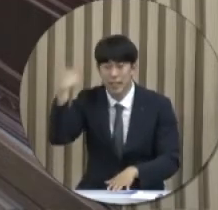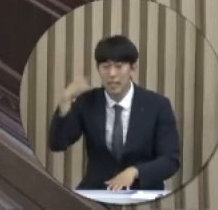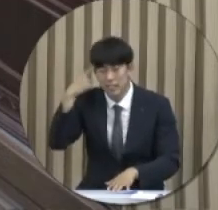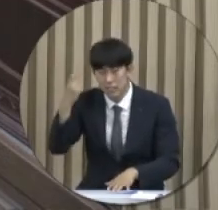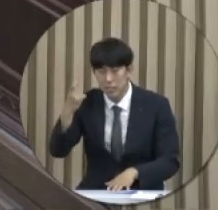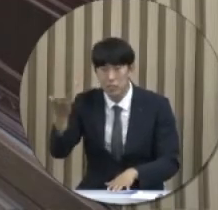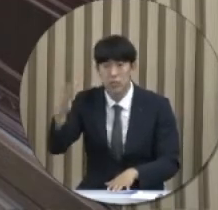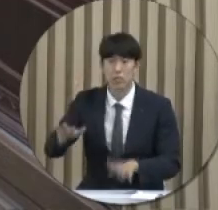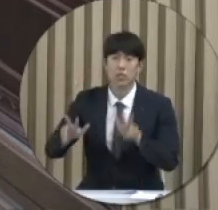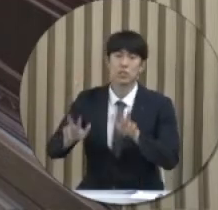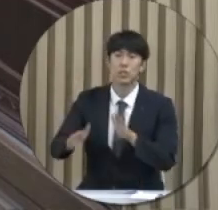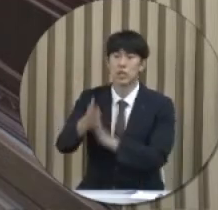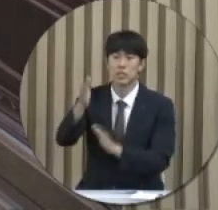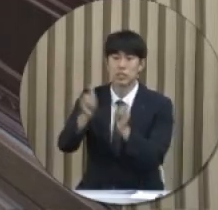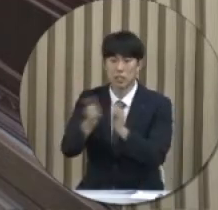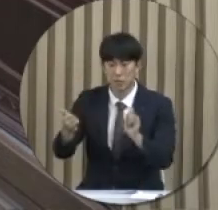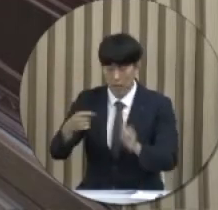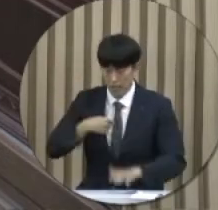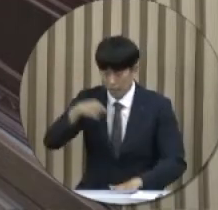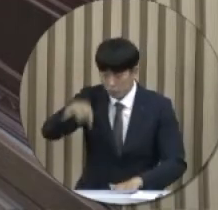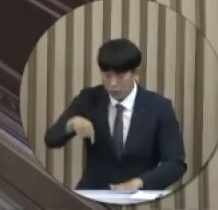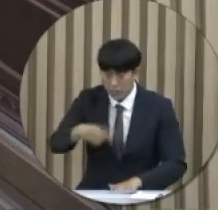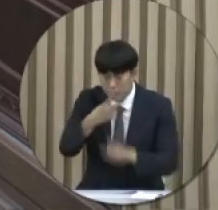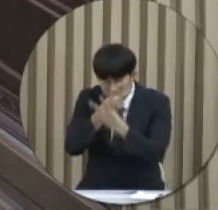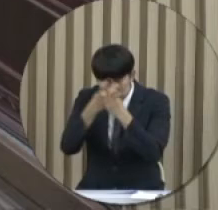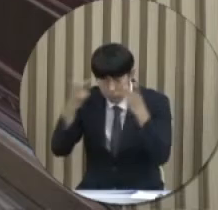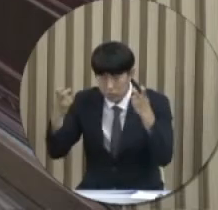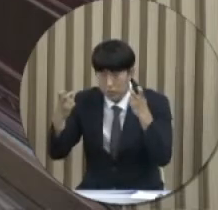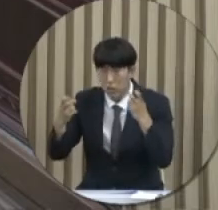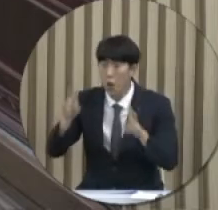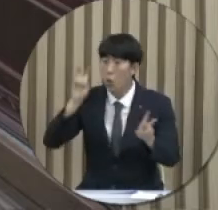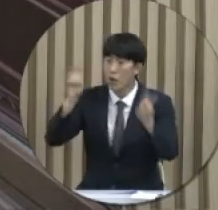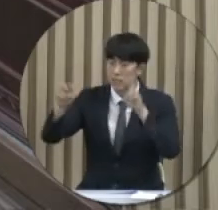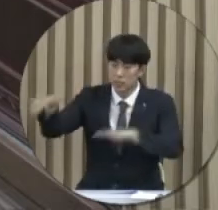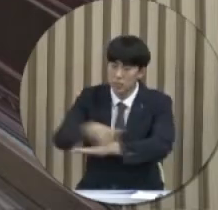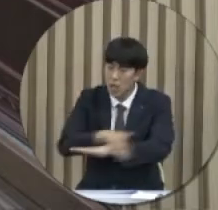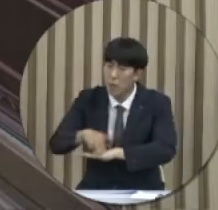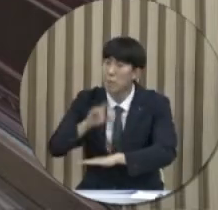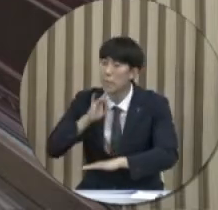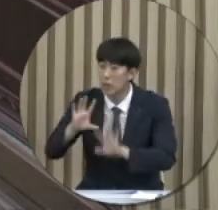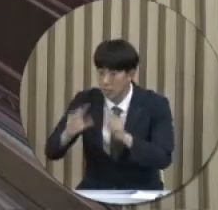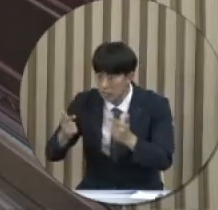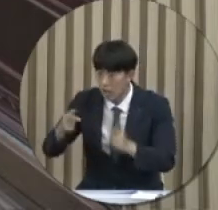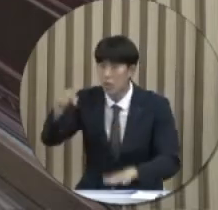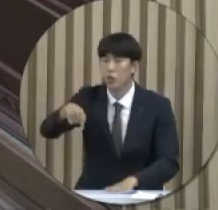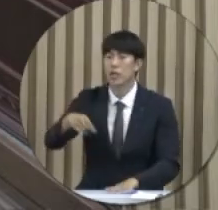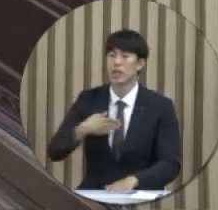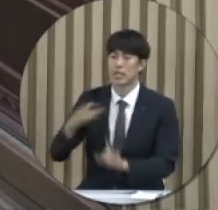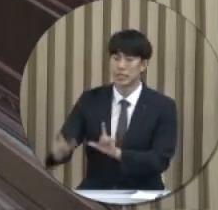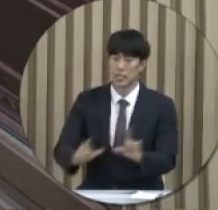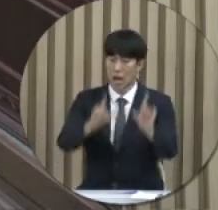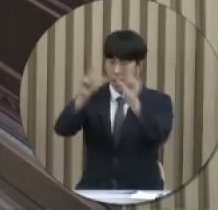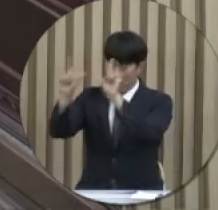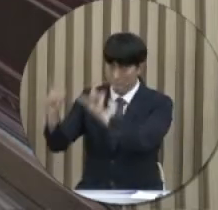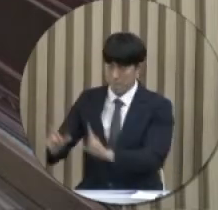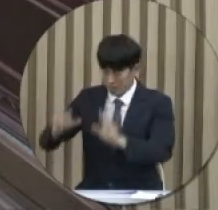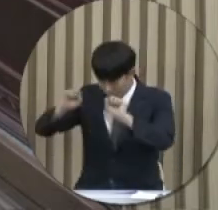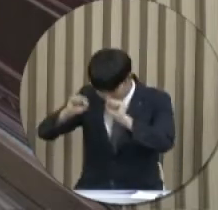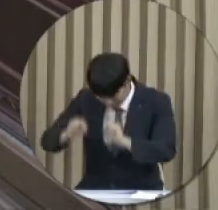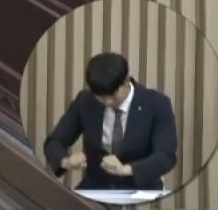이제는 시민들이 내가 여기 자면서 회사를 다니는 공간이 아니고 여기가 내 삶을 온전히 보내는 공간으로 생각한